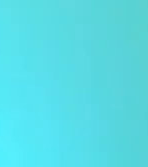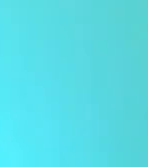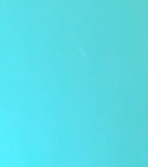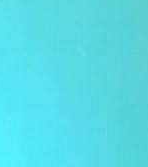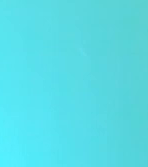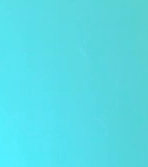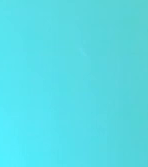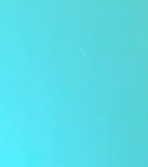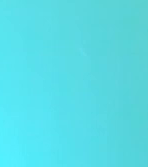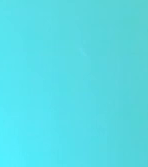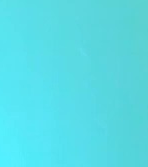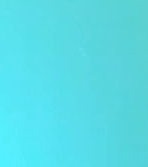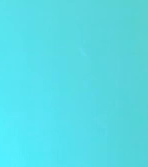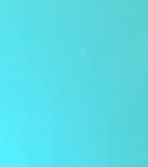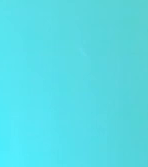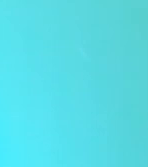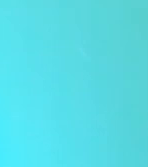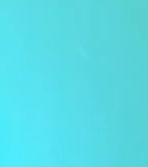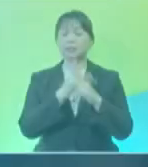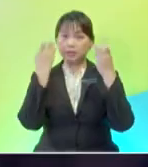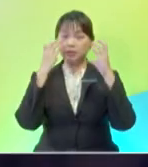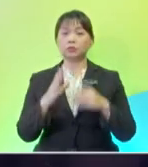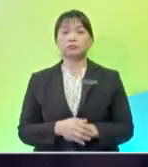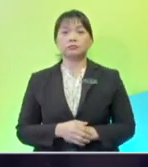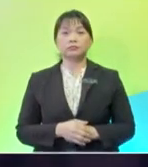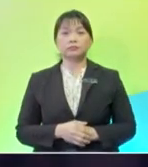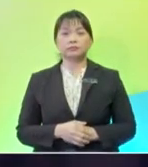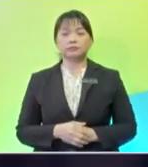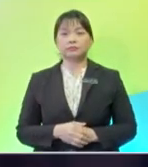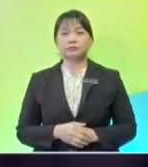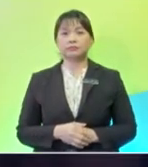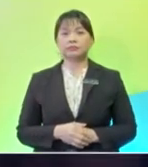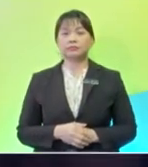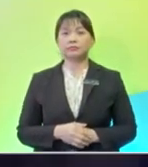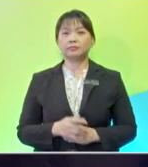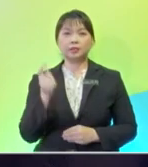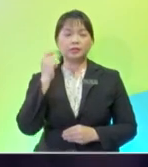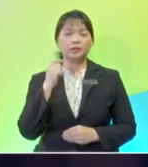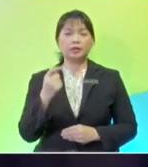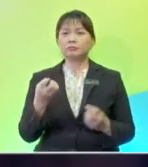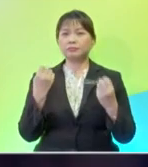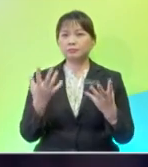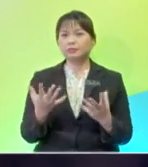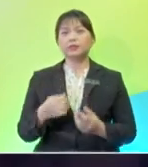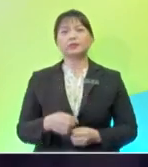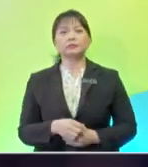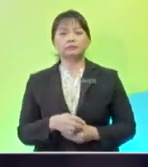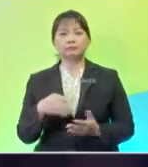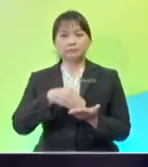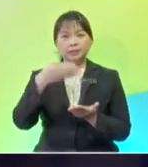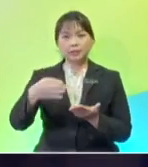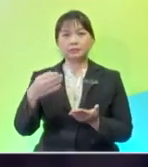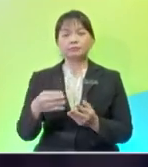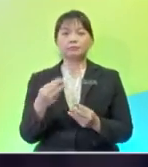bersama dengan kita Pada hari ini nampak moriah betul suasana anak-anak murid kita membeli belah dengan maca adegan